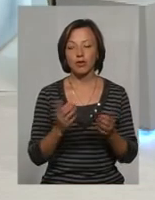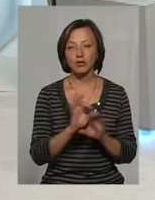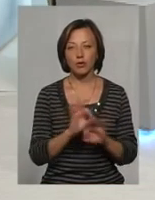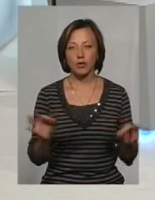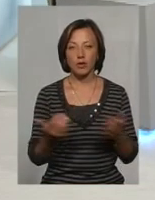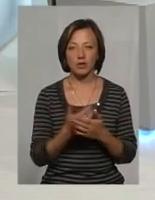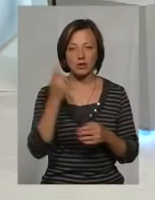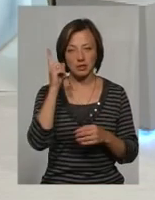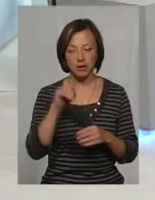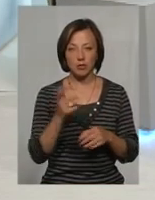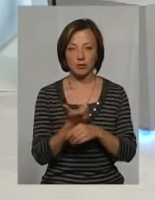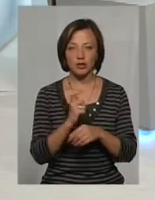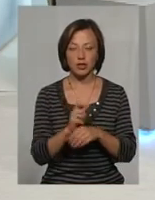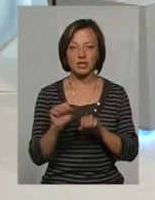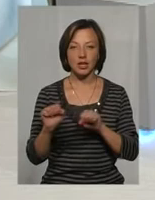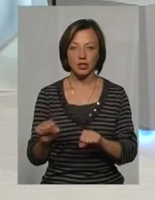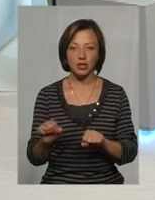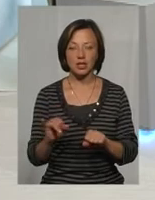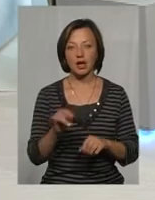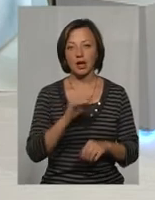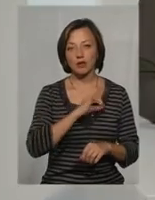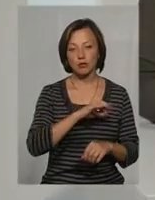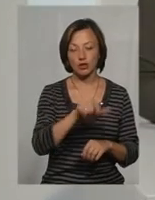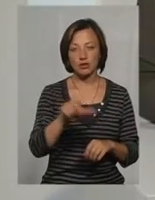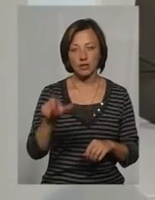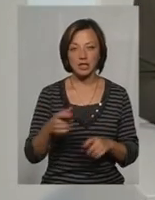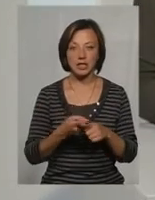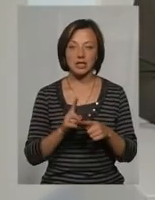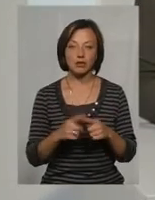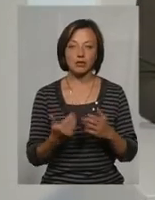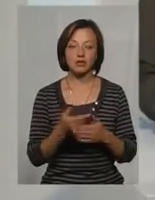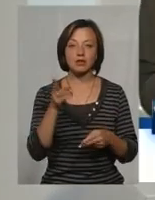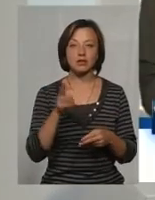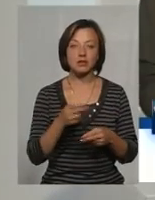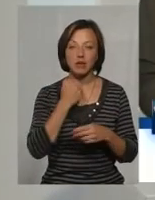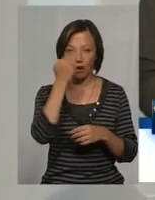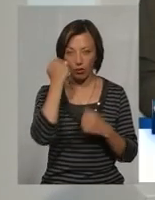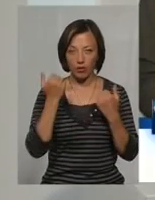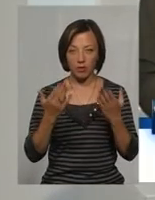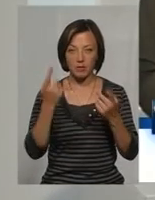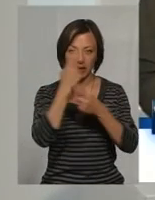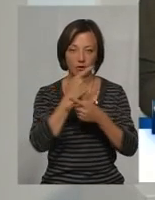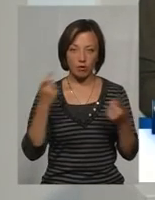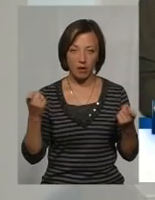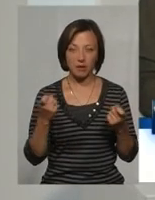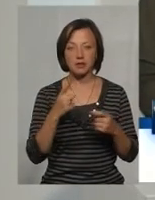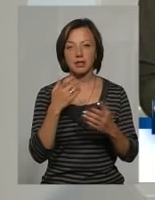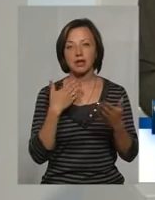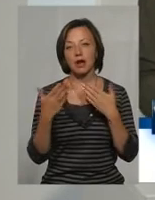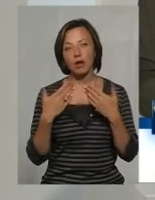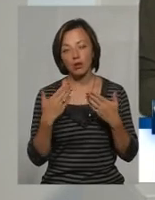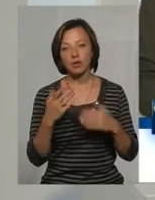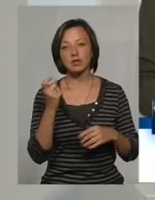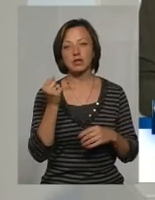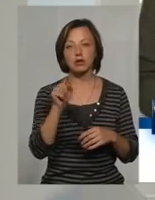ми все ж таки будемо більш захищені як споживачі. А на цій ноті я дуже дякую вам за інформацію, за діалог, за те,